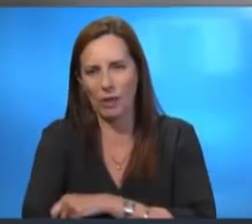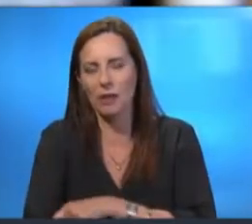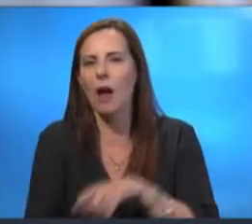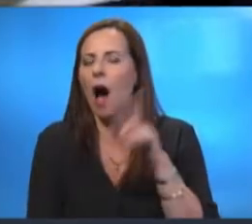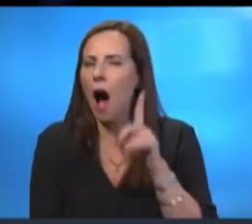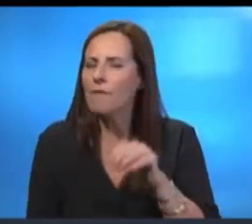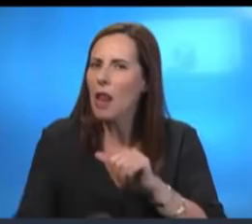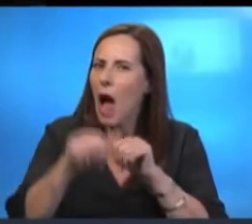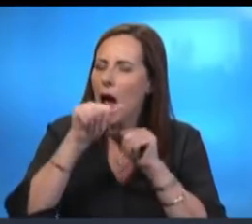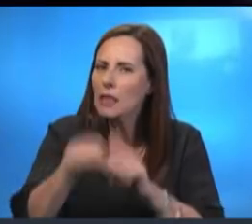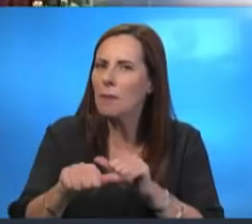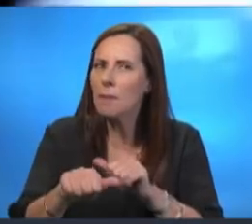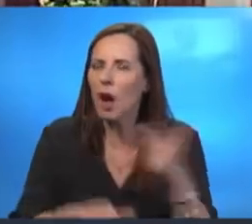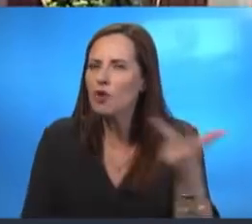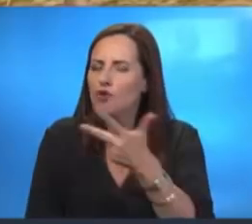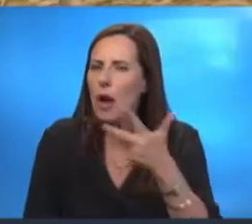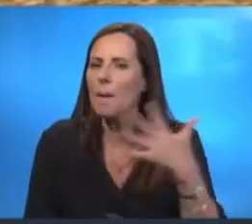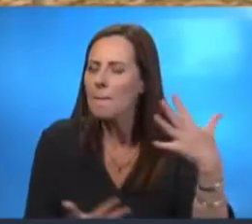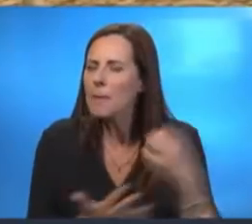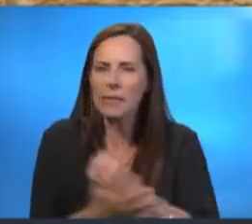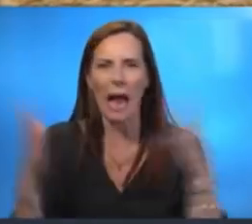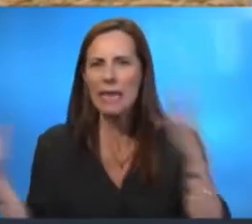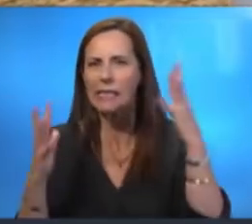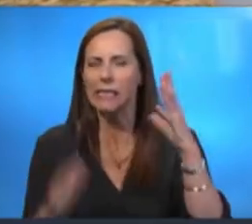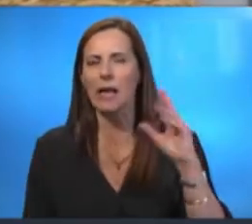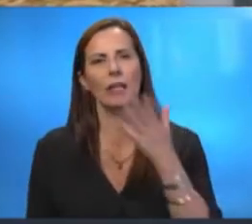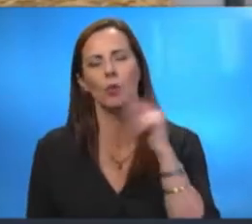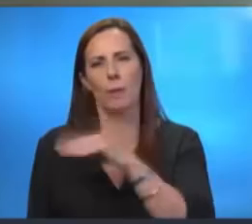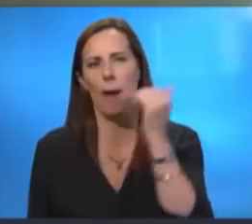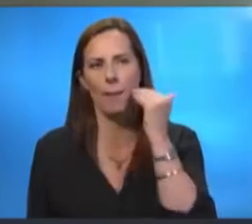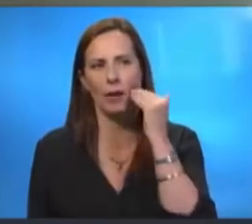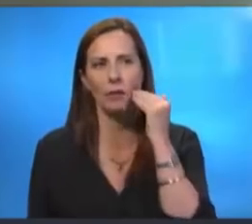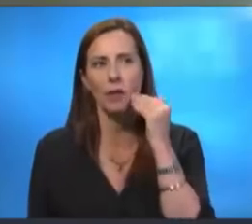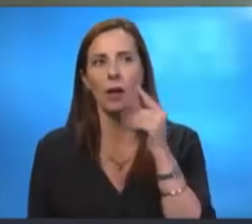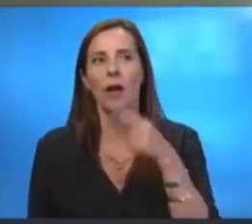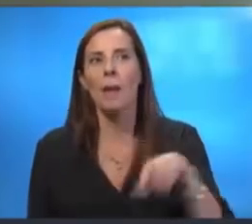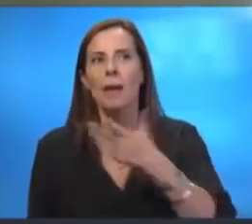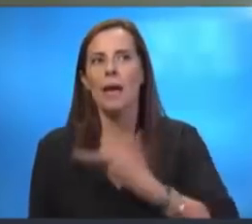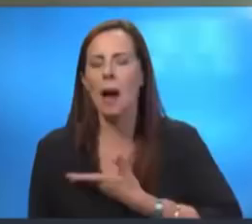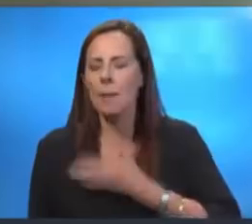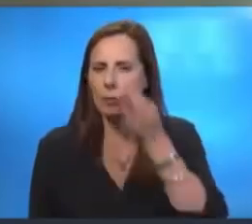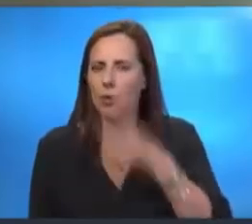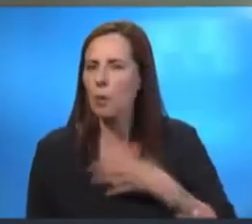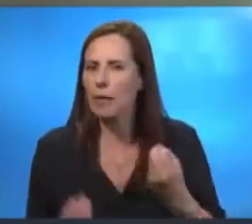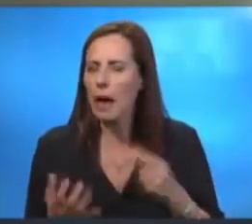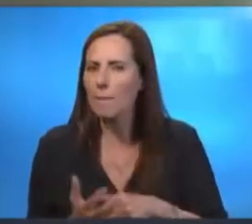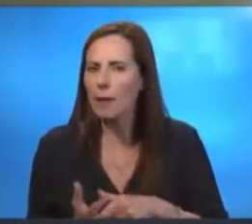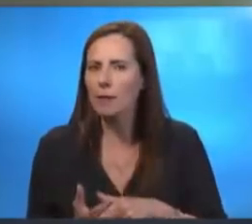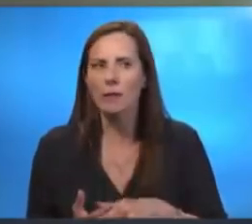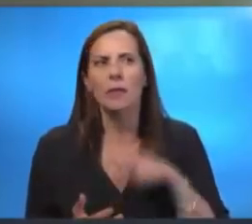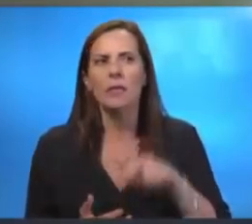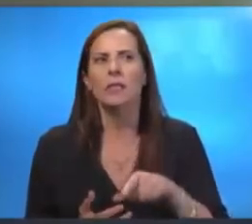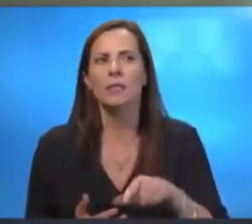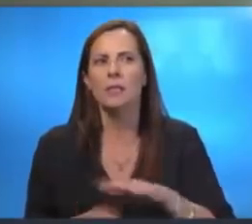התמיכה לזוכים השלושה מצליחה לזעזע את הקהילה היהודית. The attention that they get by speaking about them is inevitable, and that's